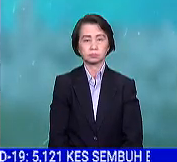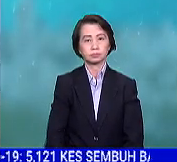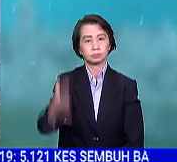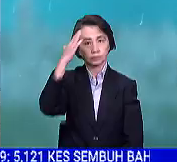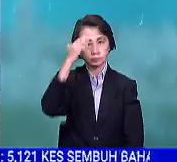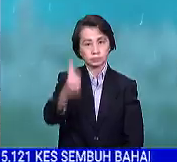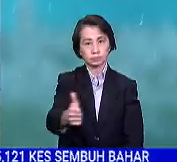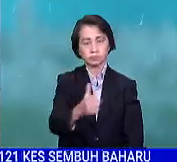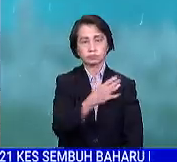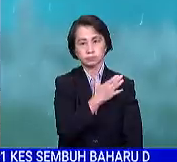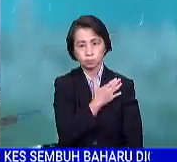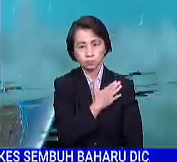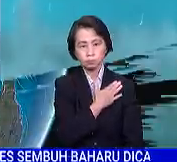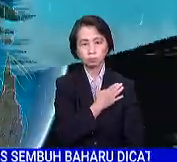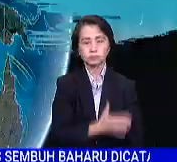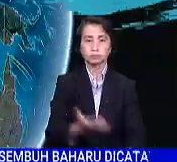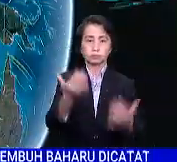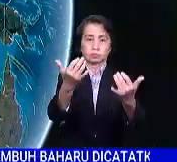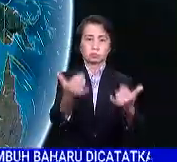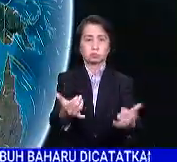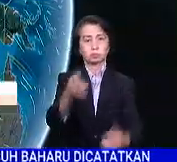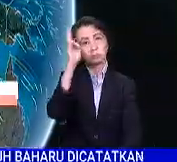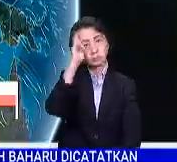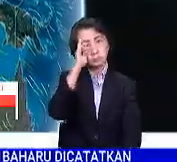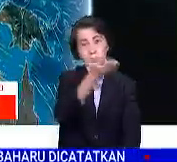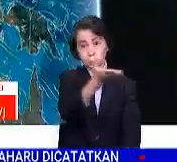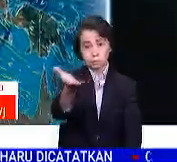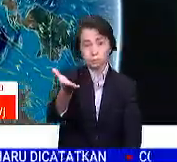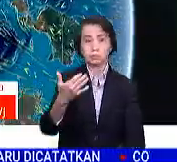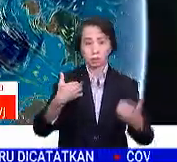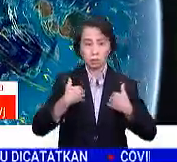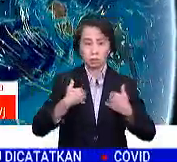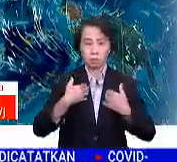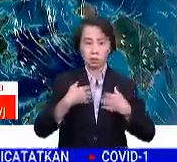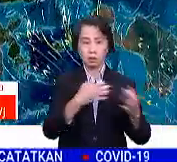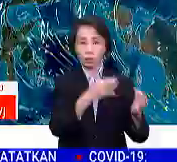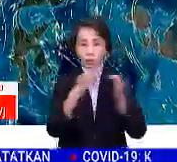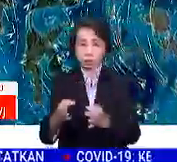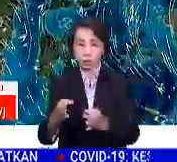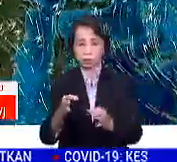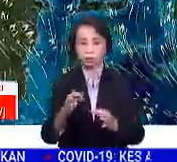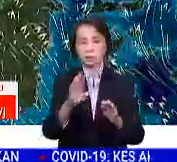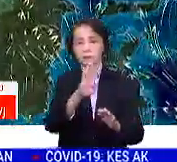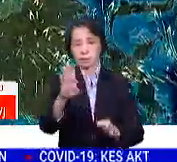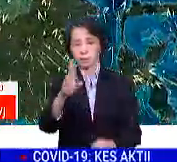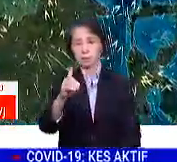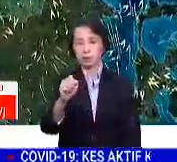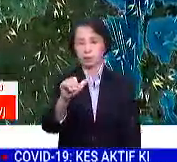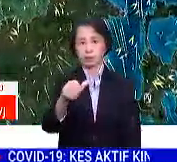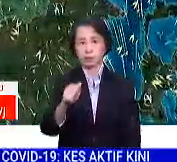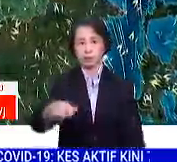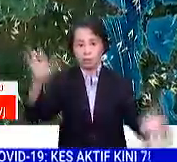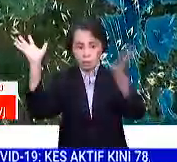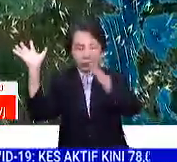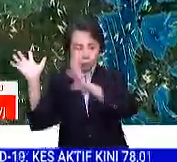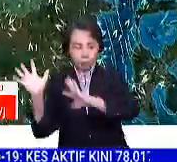Baiklah, assalamualaikum dan salam sejahtera. Pada ketika ini, seperti sedia maklum anda semua, kita berada pada fasa monsun barat daya. Angin barat daya